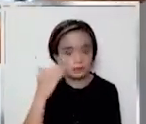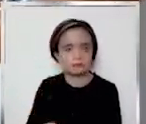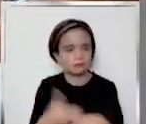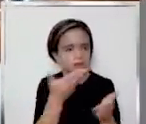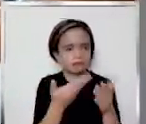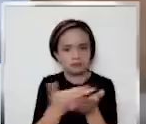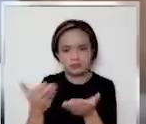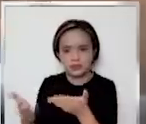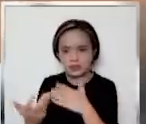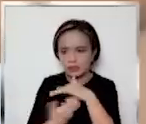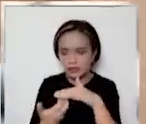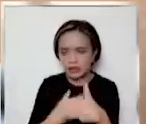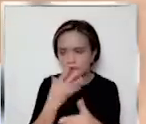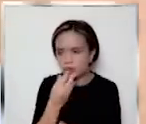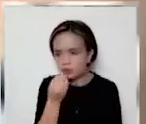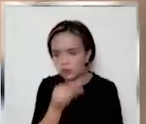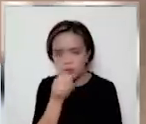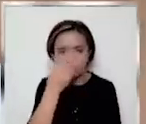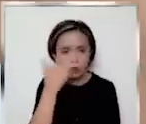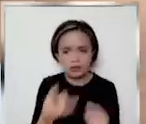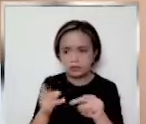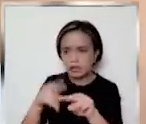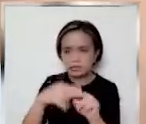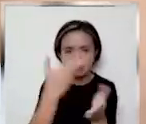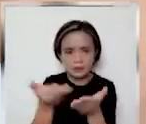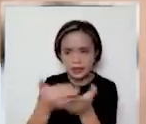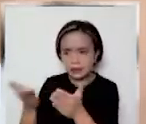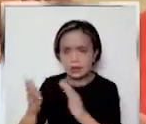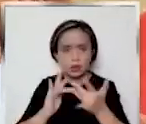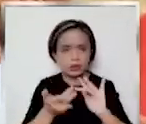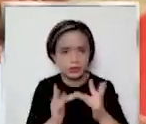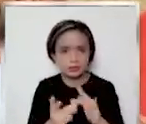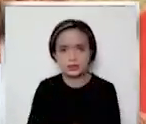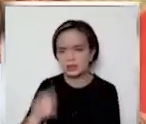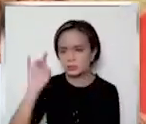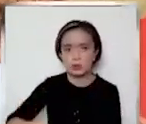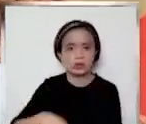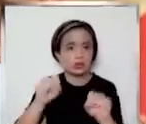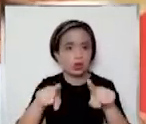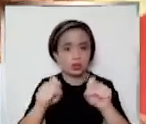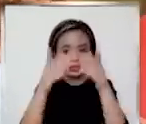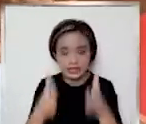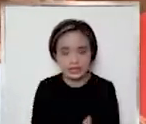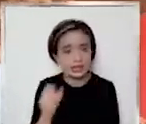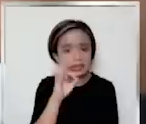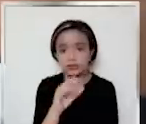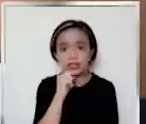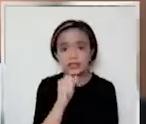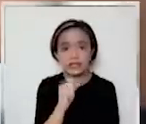pa ang halaga ng pera dahil magmamahal ang mga binibili online. Talo rin ang mga online seller na kung hindi malalagasan ng